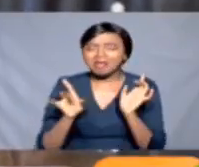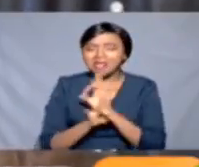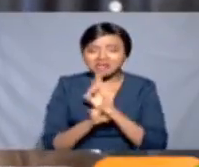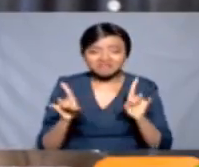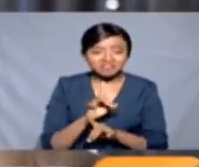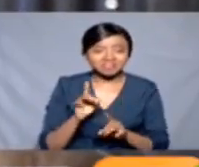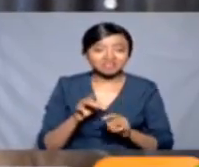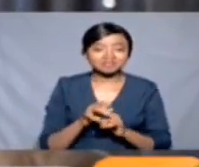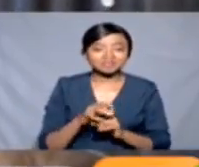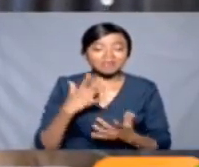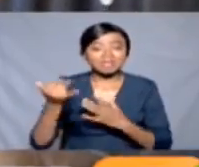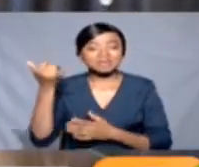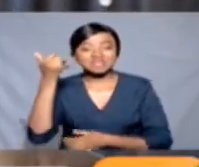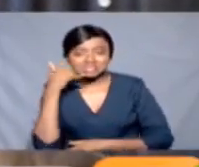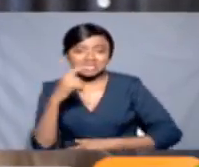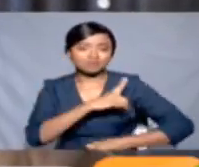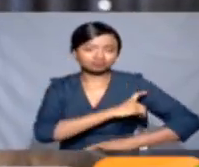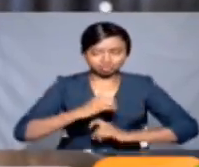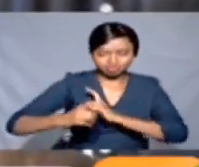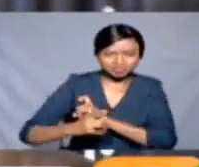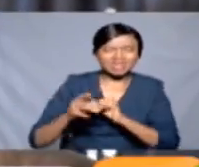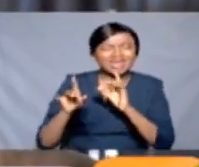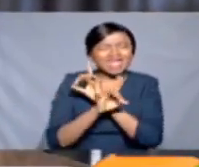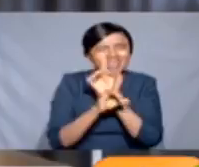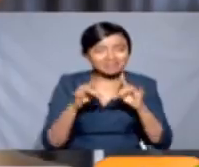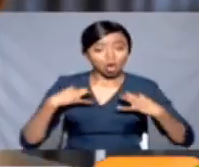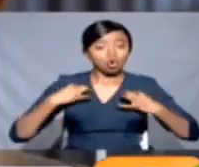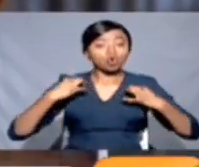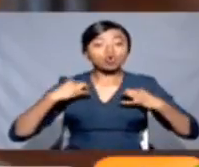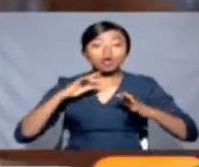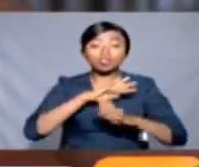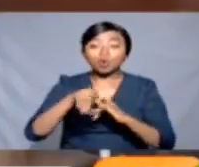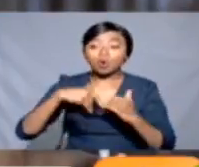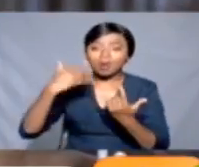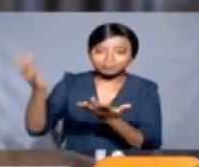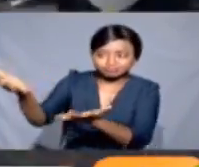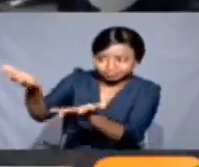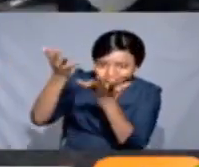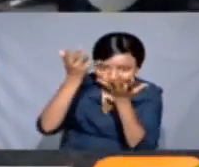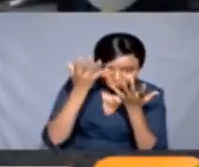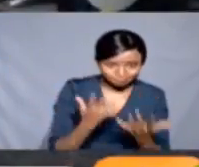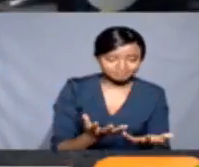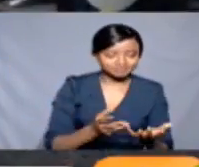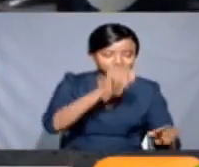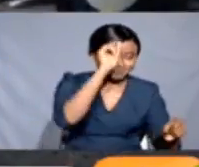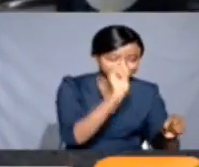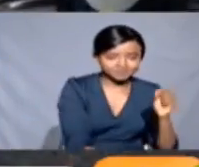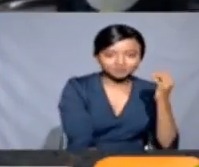Manake simu, marashi, guu aina yote hao wanazileta wanachoma.